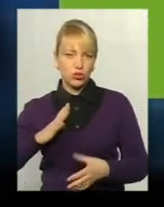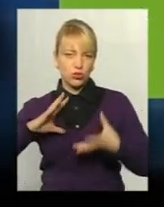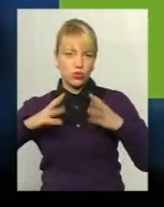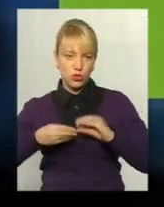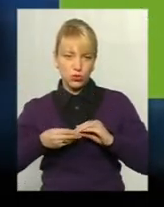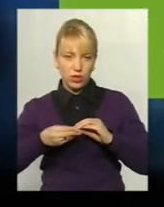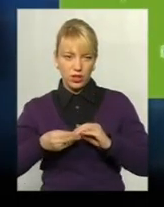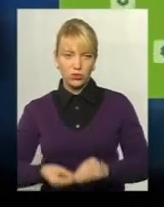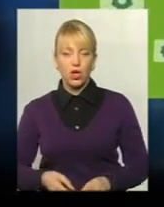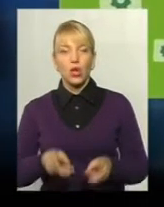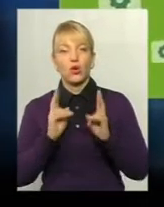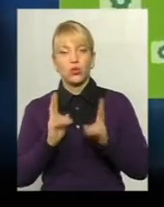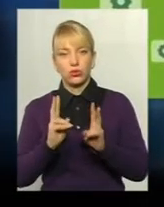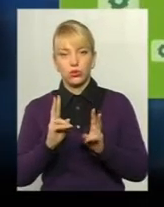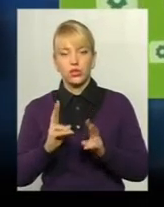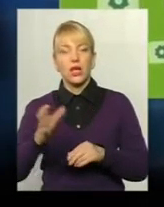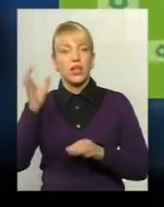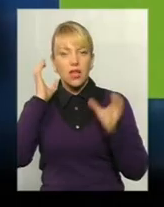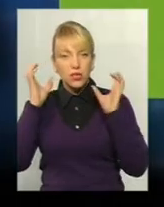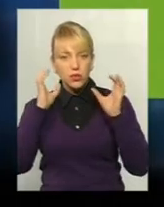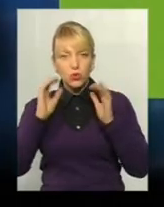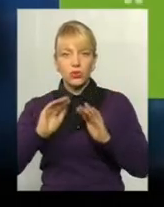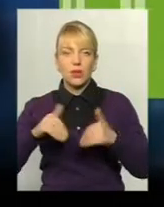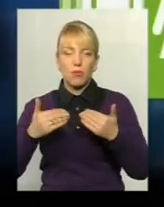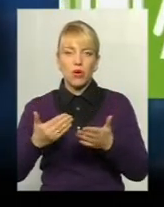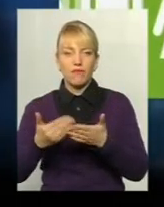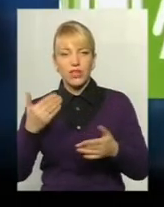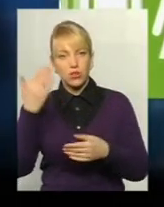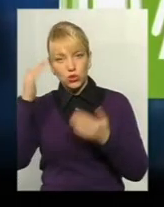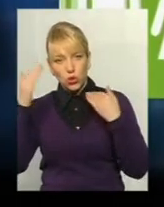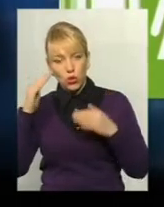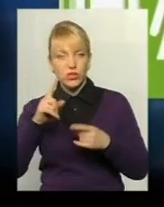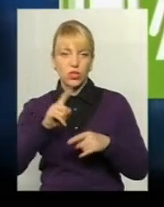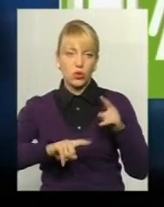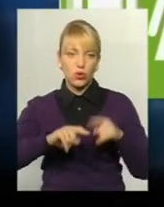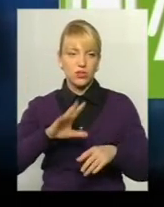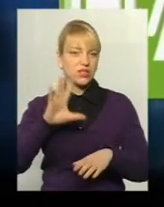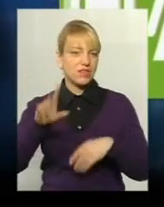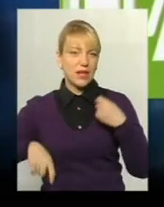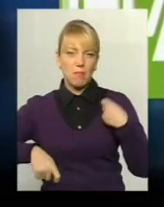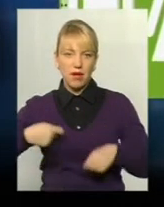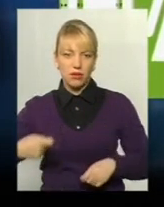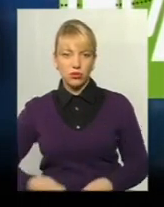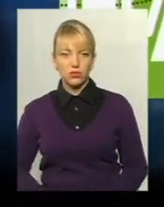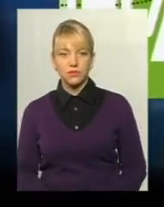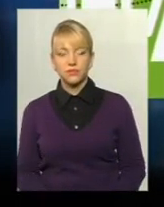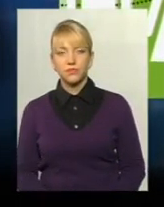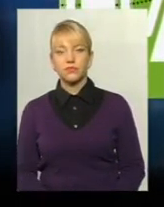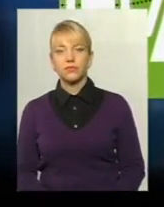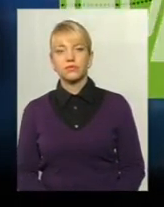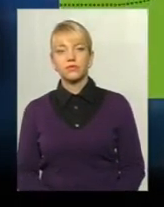результату. Хтось наслухався порад від сторонніх або родичів, та все марно.